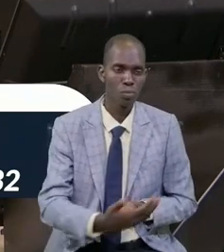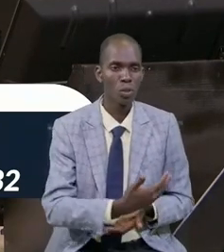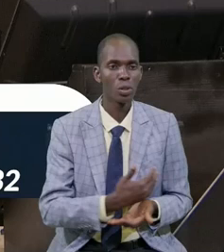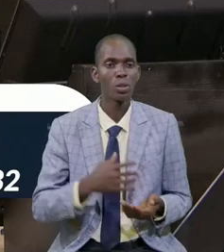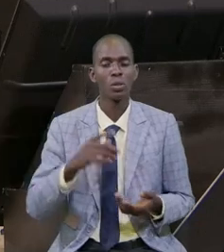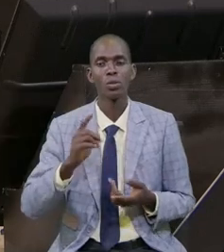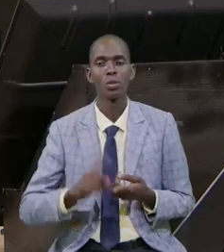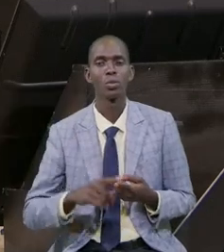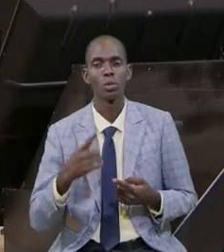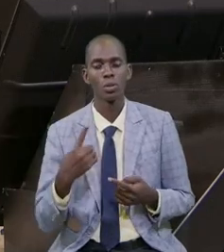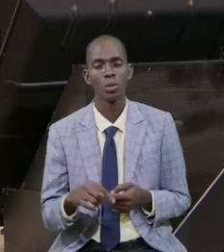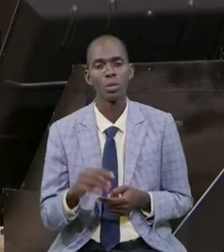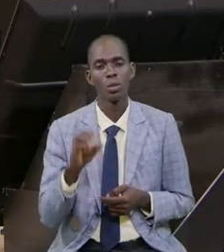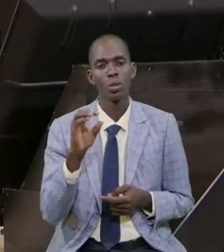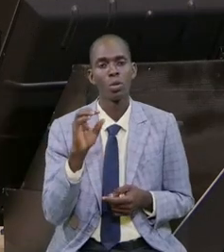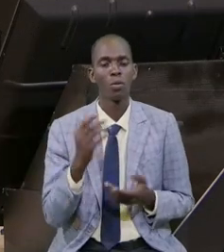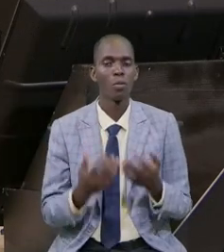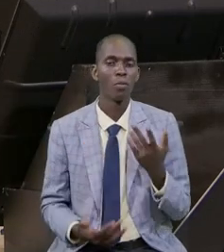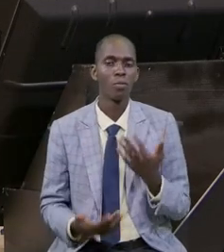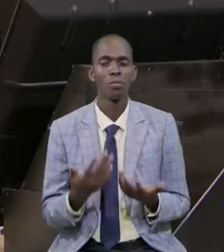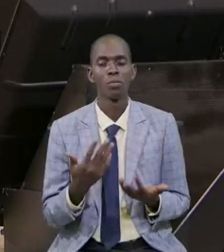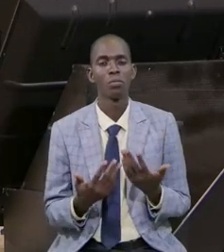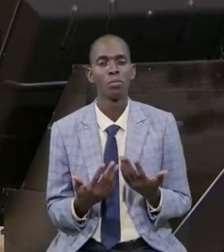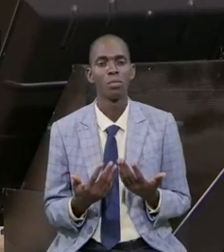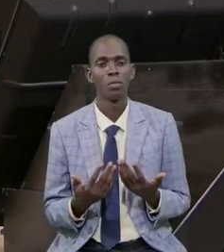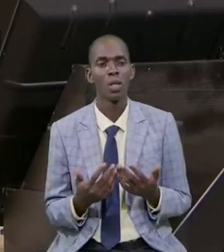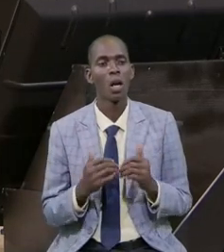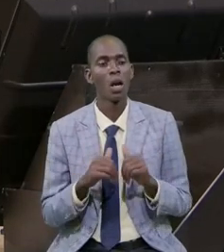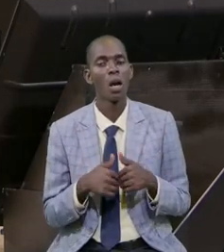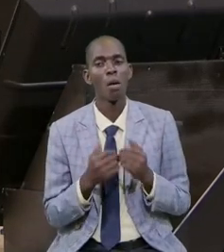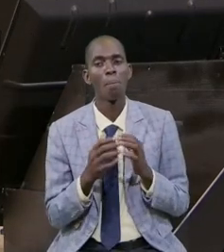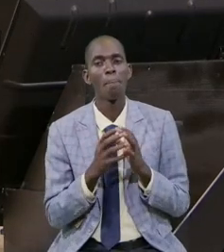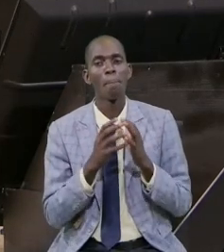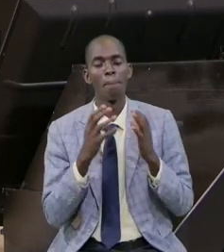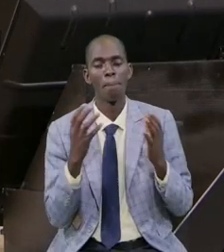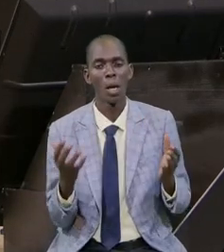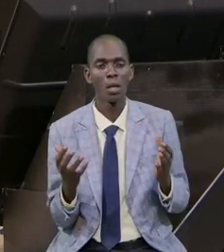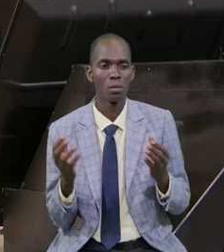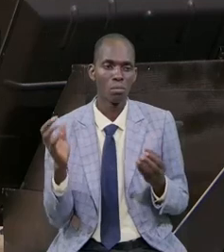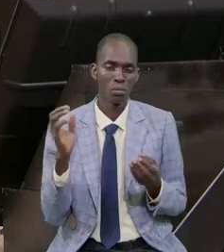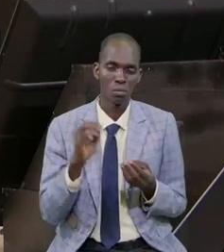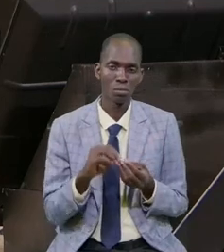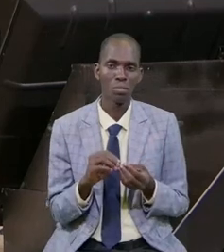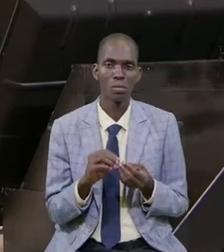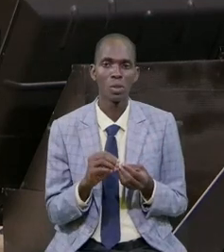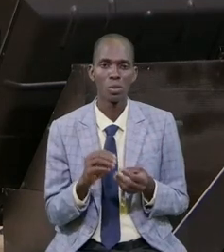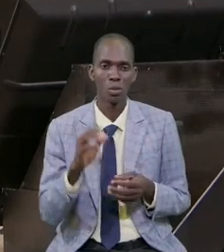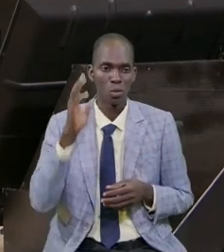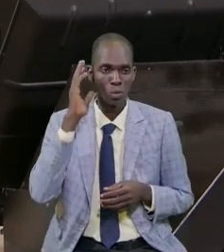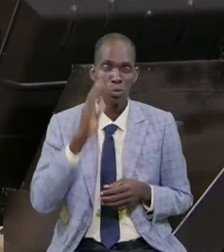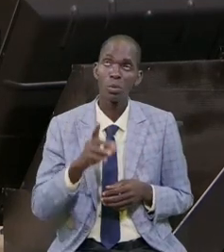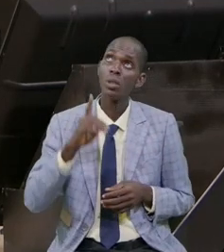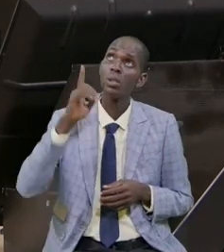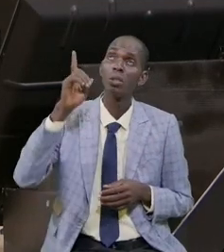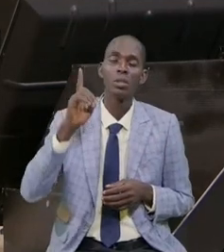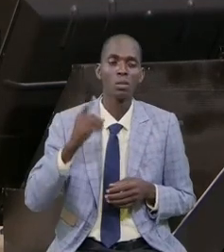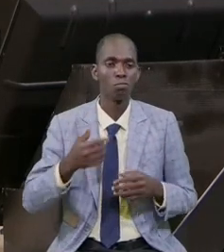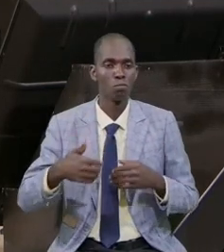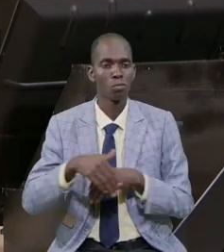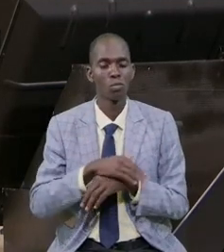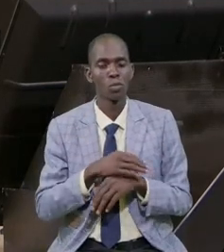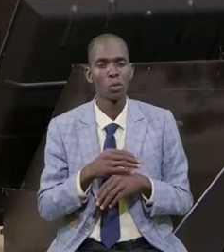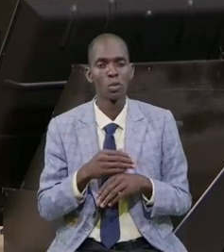jetée au four, à combien plus forte raison ne